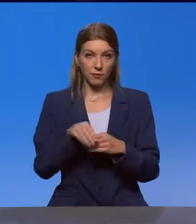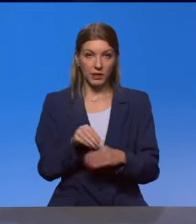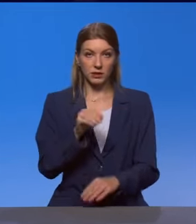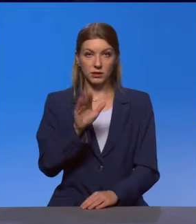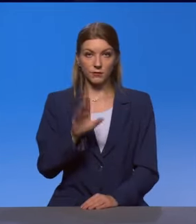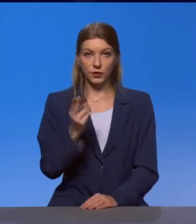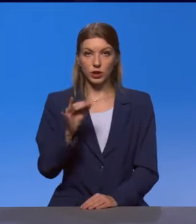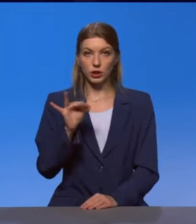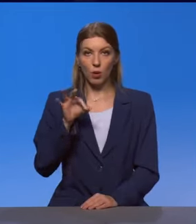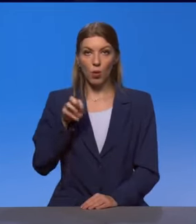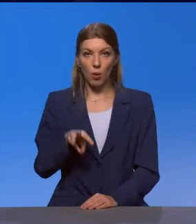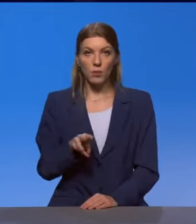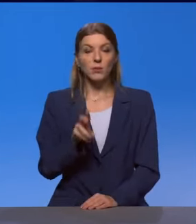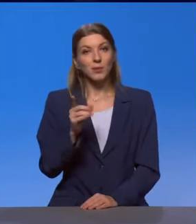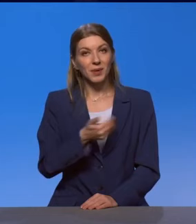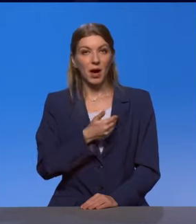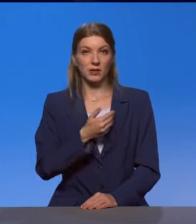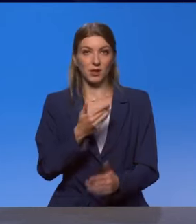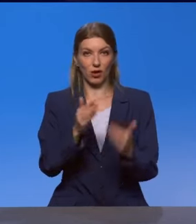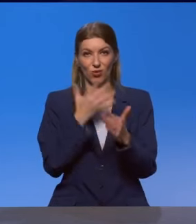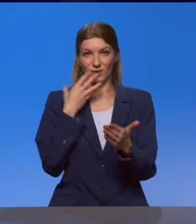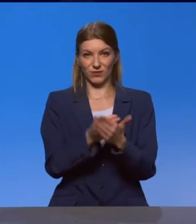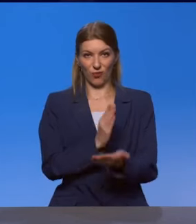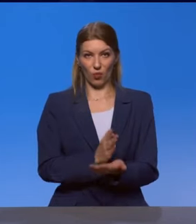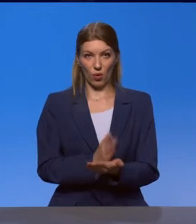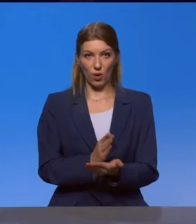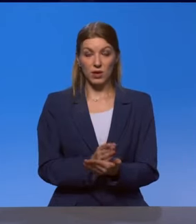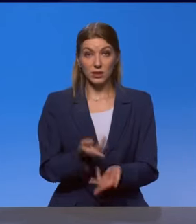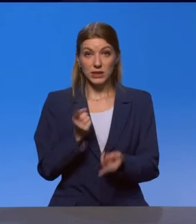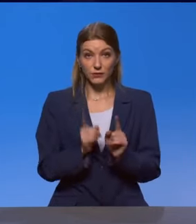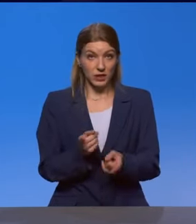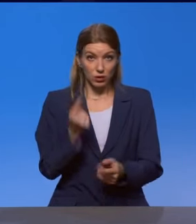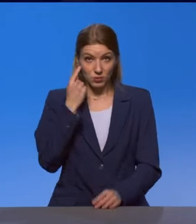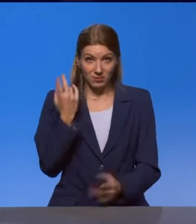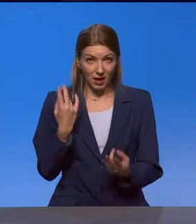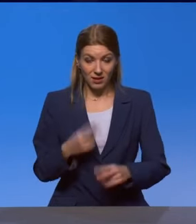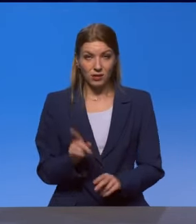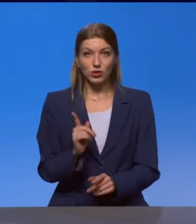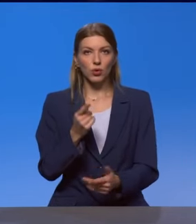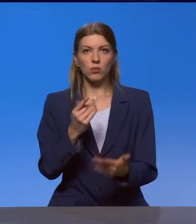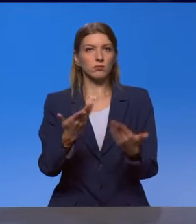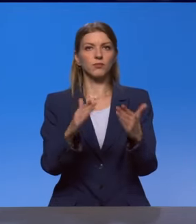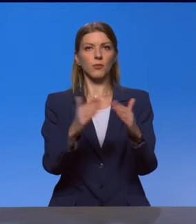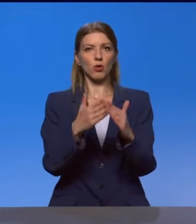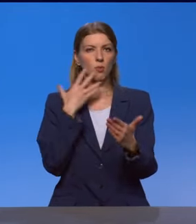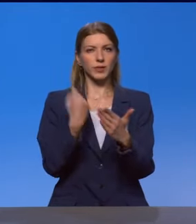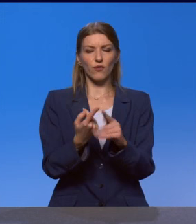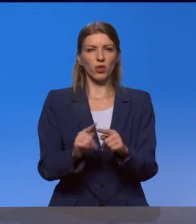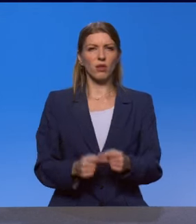бы жить в своем собственном доме. И действительно, не надо думать, что собственный дом – это какое-то такое вот